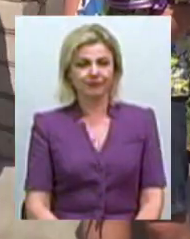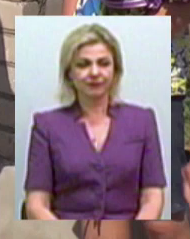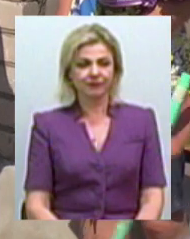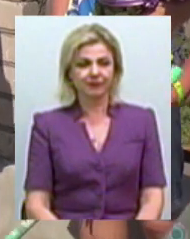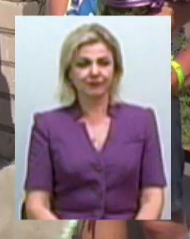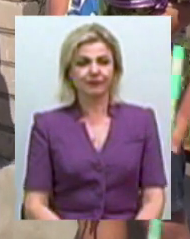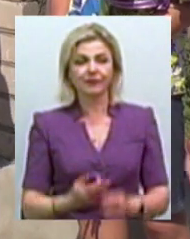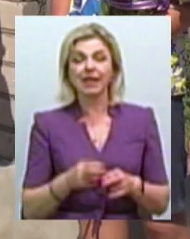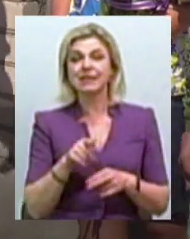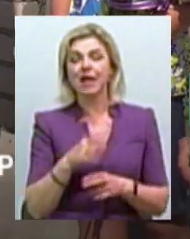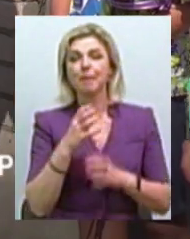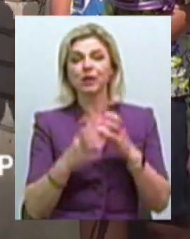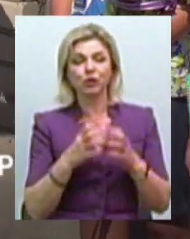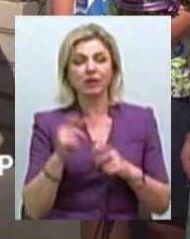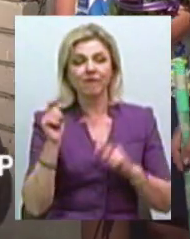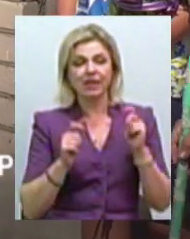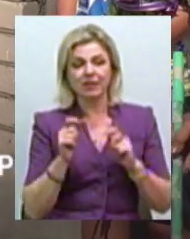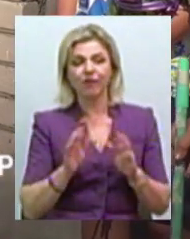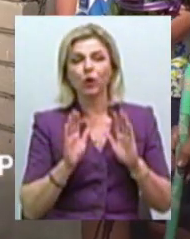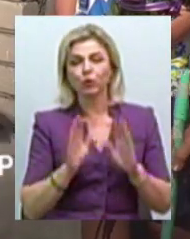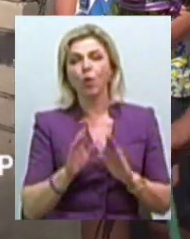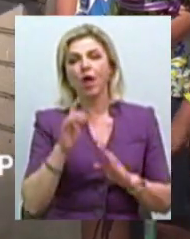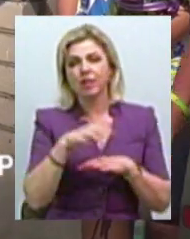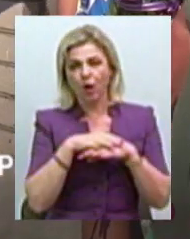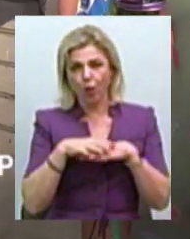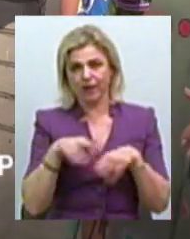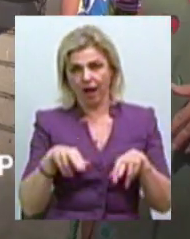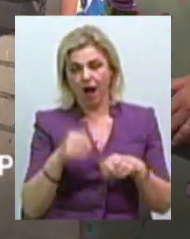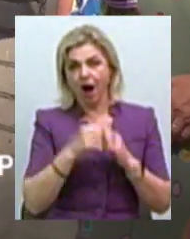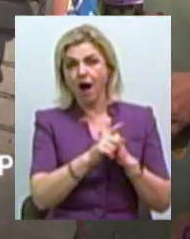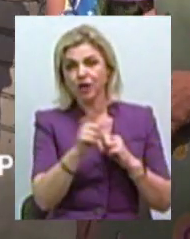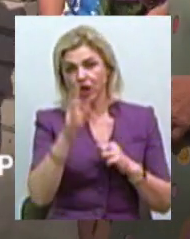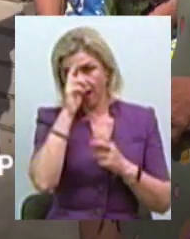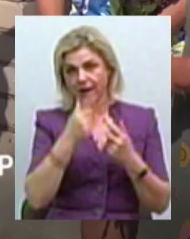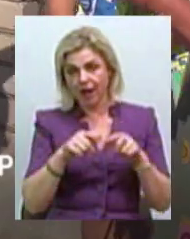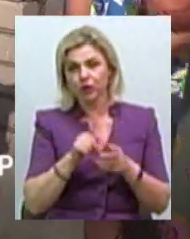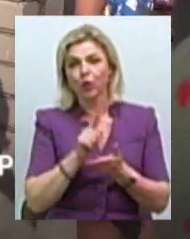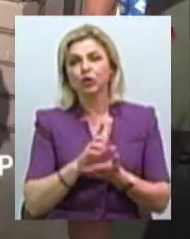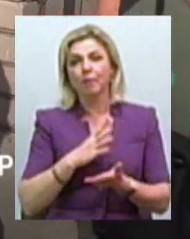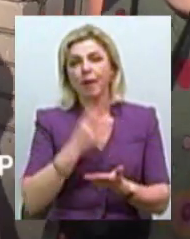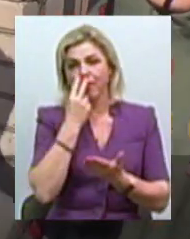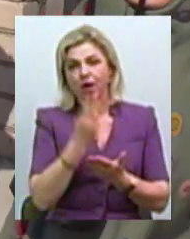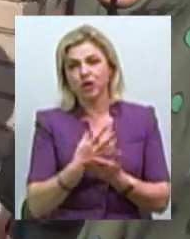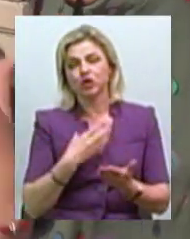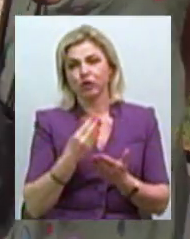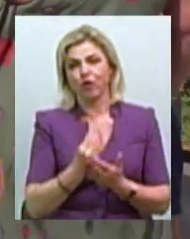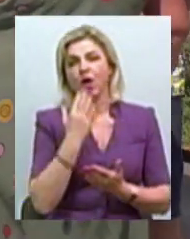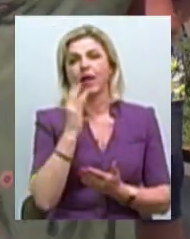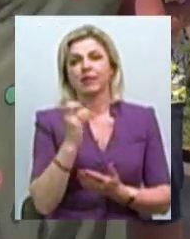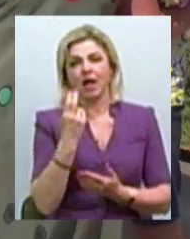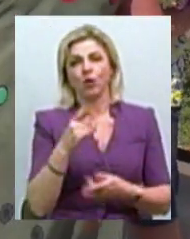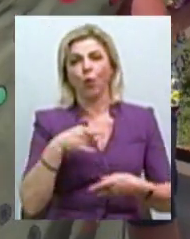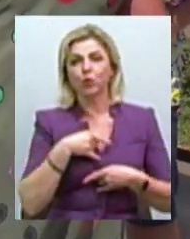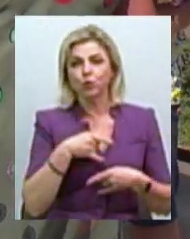Це міжнародний фестиваль тільки з народного фольклорного танцю. Кожна країна повинна була представити свої національні костюми,